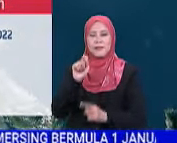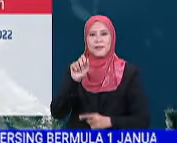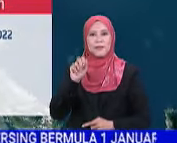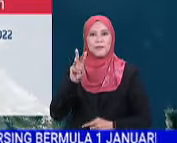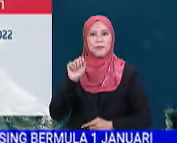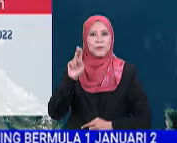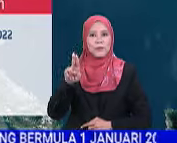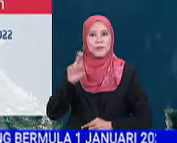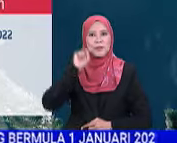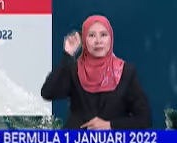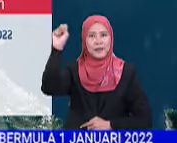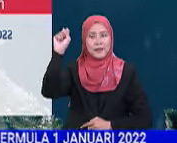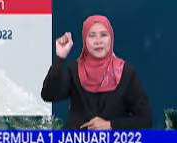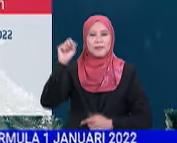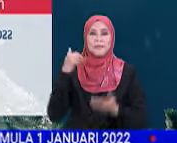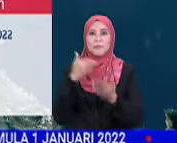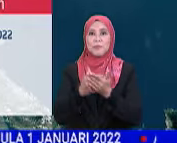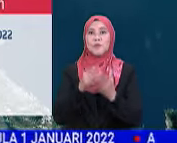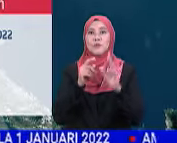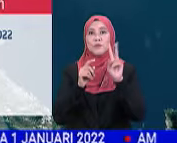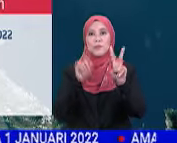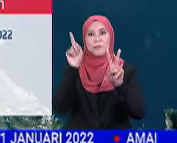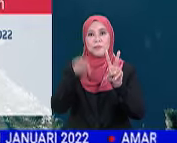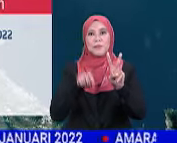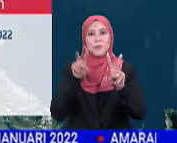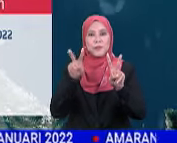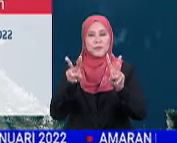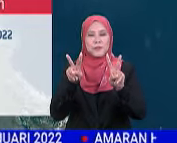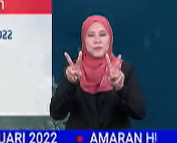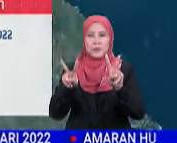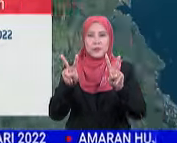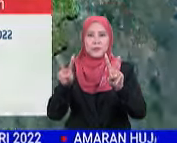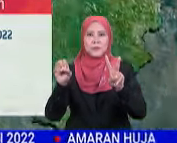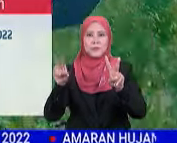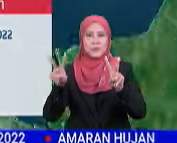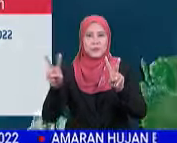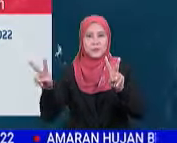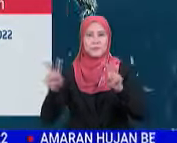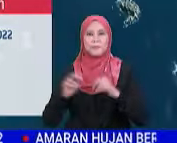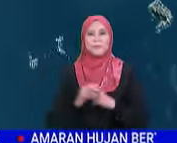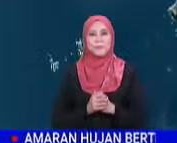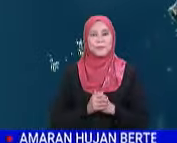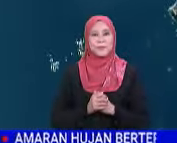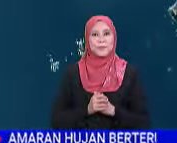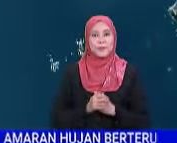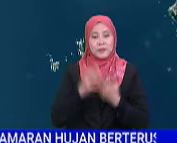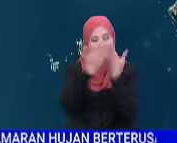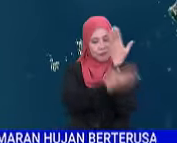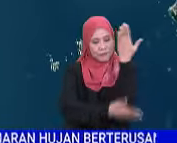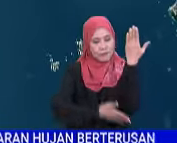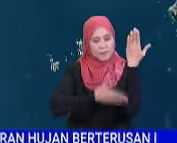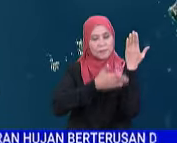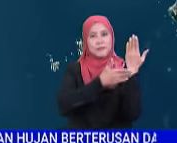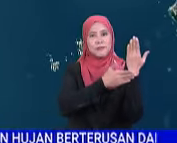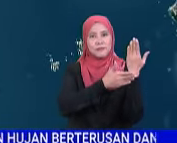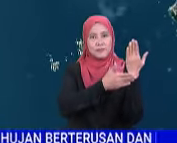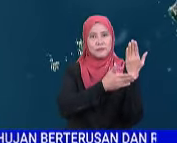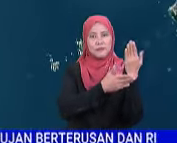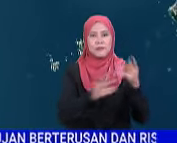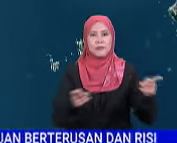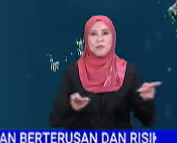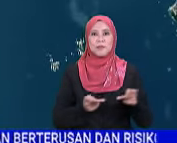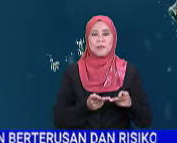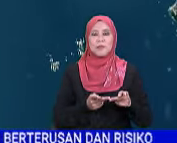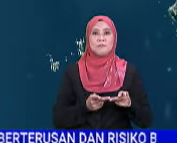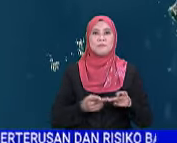negeri Sabah sehingga 2 Januari 2022. Namun demikian, bagi semenanjung Malaysia, beberapa kawasan di